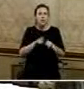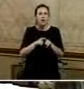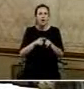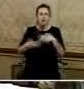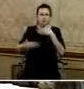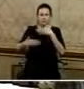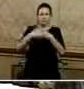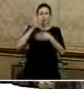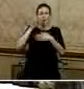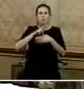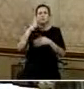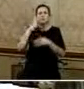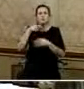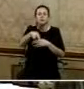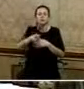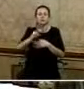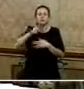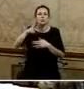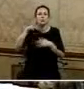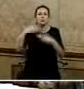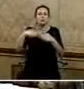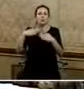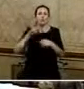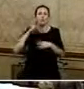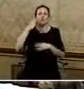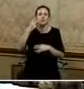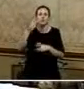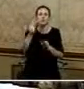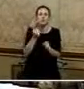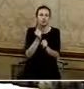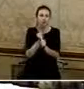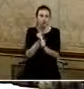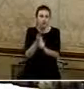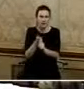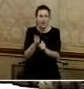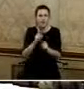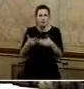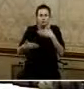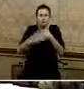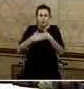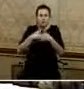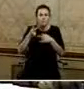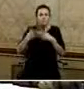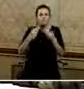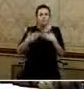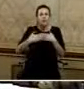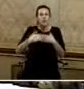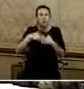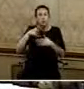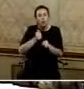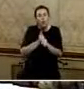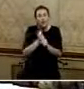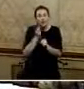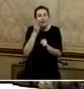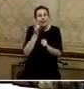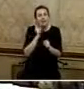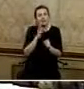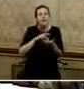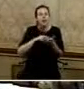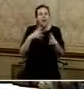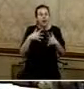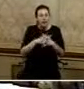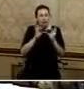neko kroz prozor viri nekome drugome u tanjor, dakle, nisu nasađeni jedna na drugu. Dakle, to se tako radi kad se grad